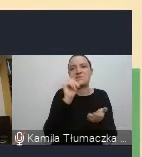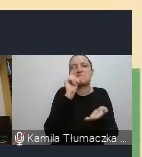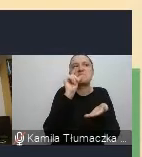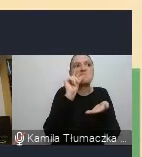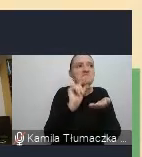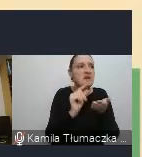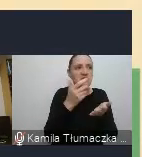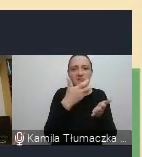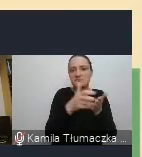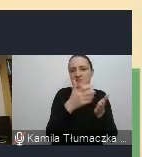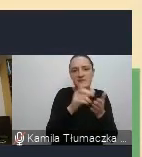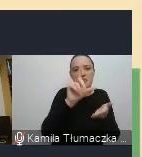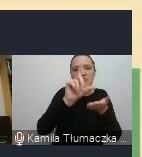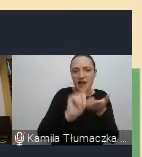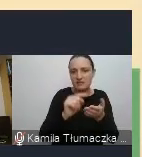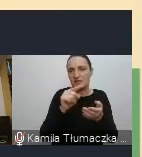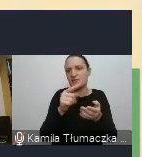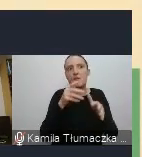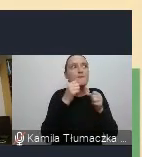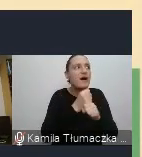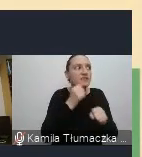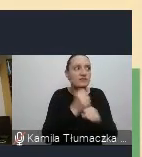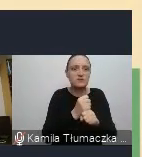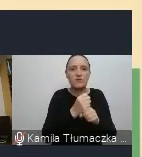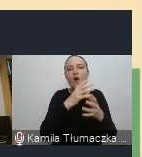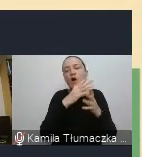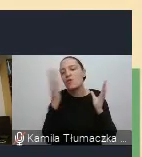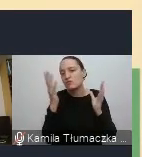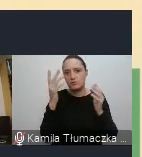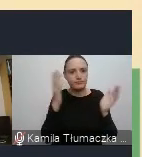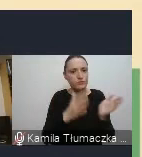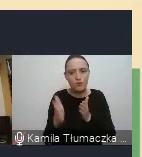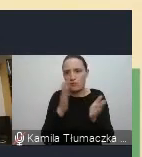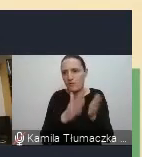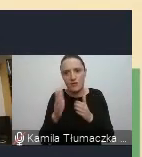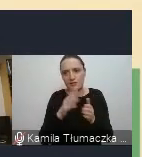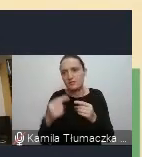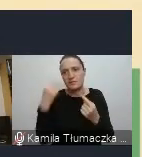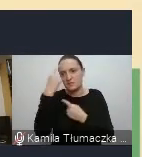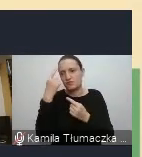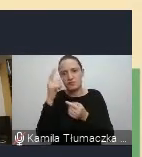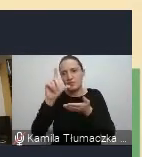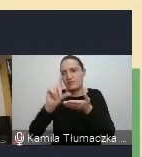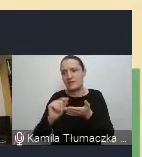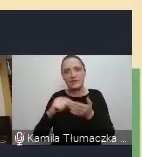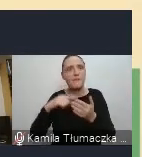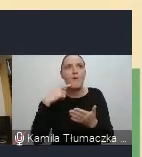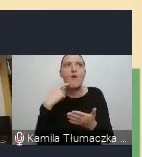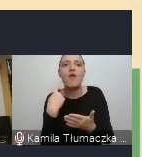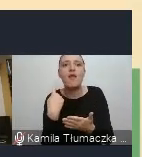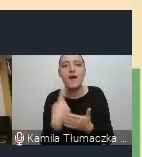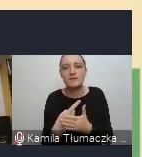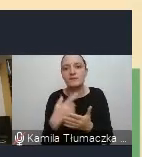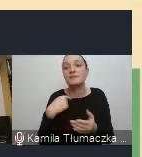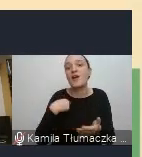pracy, który pani Kasia wkłada, no właśnie, żeby je przygotować. Polecam, naprawdę